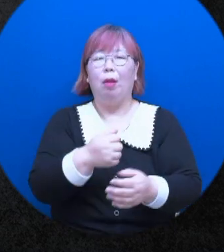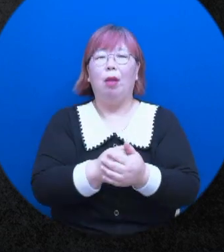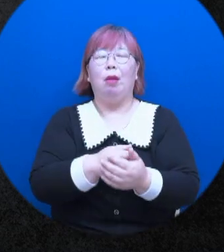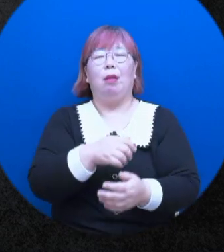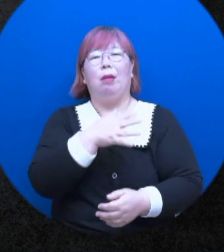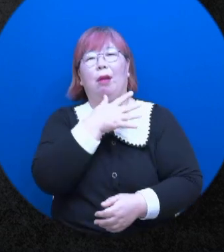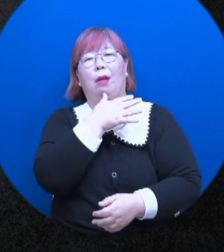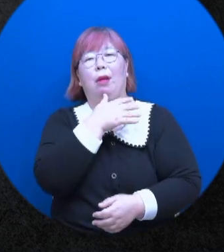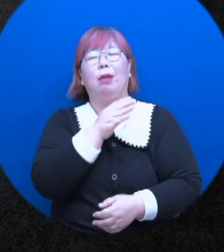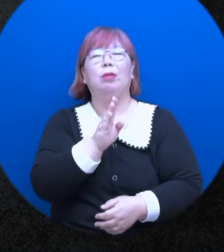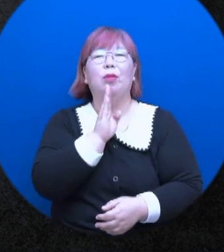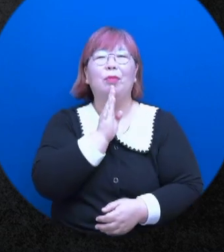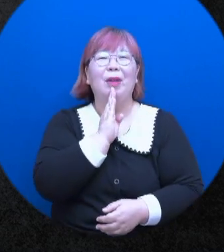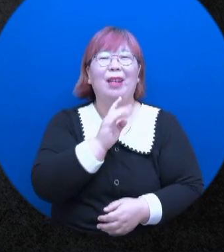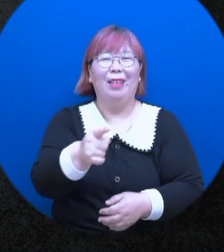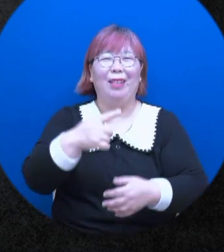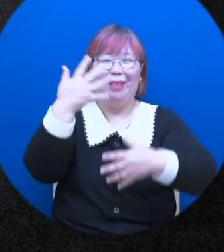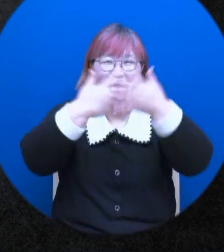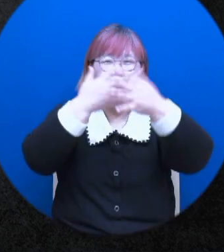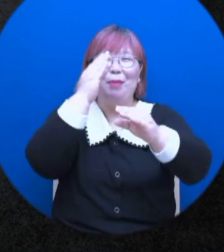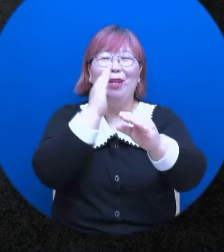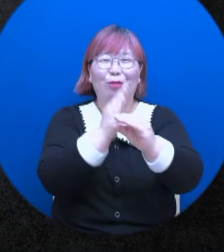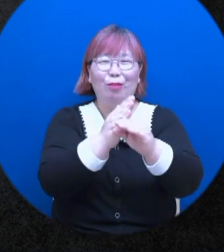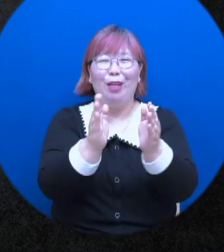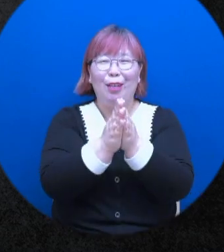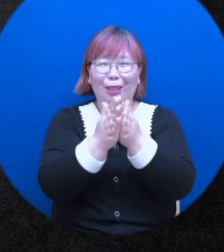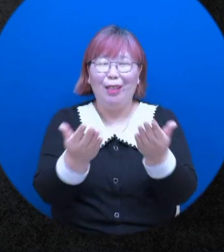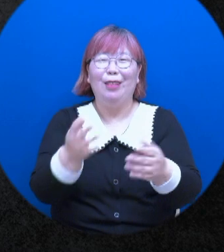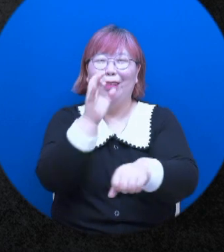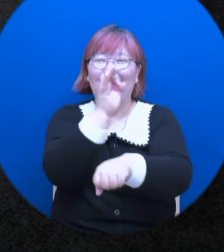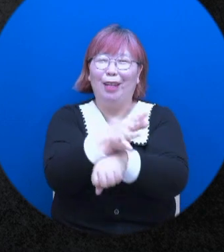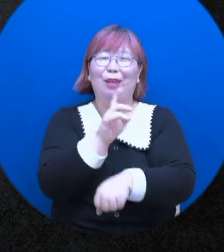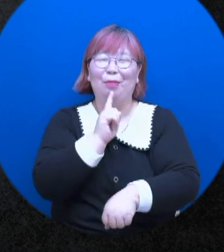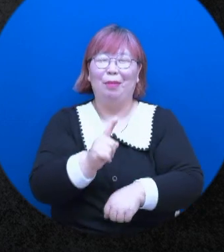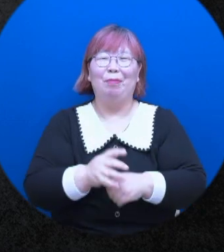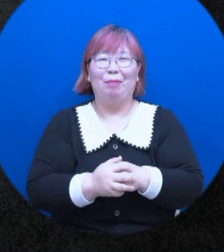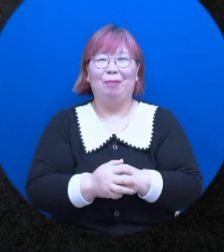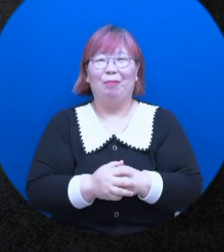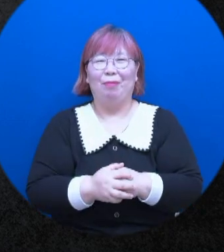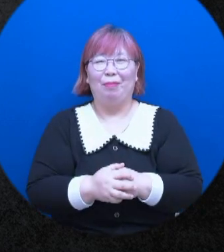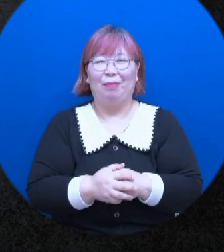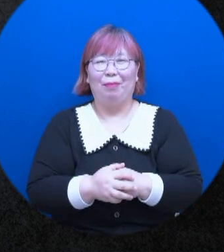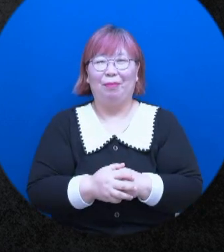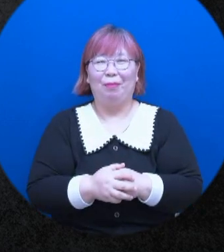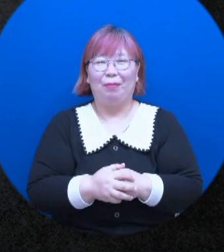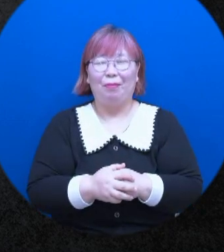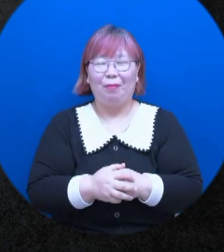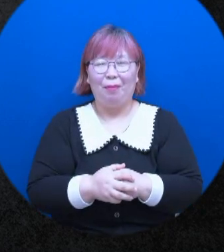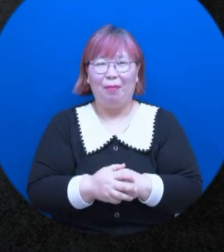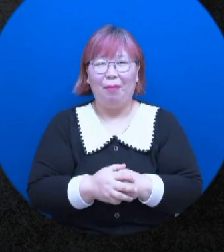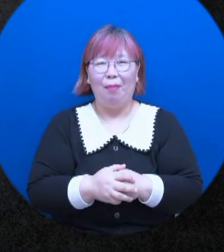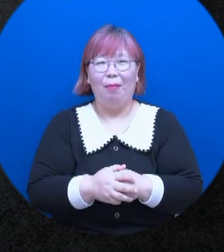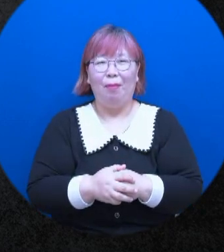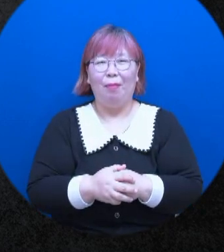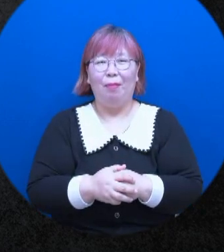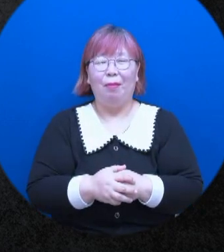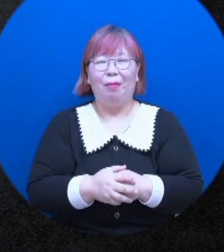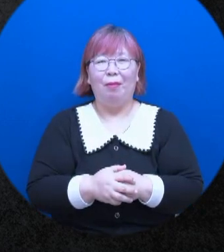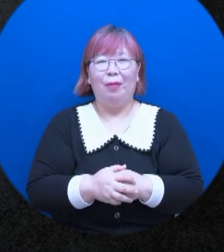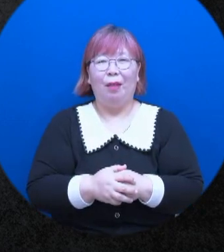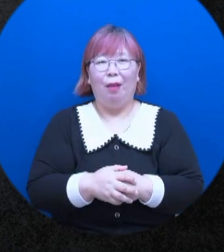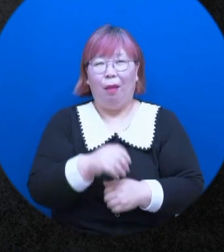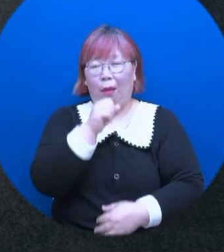책을 내보내시면서 책을 사라고 하시냐고 뭐라고 막 하더라고요. 제가